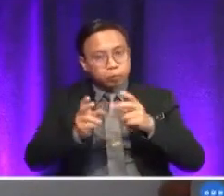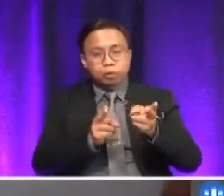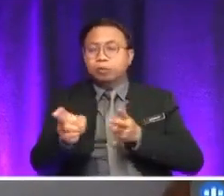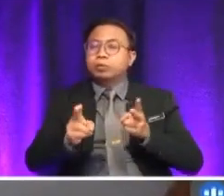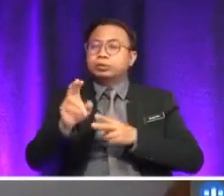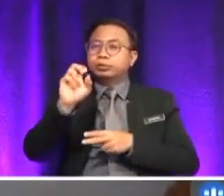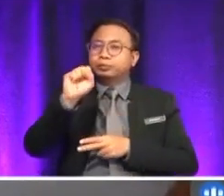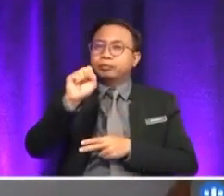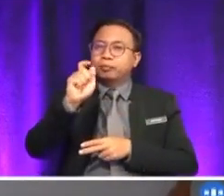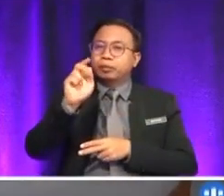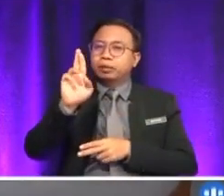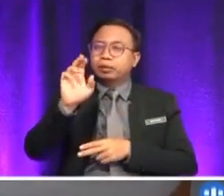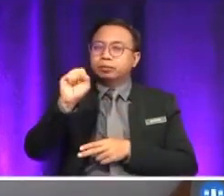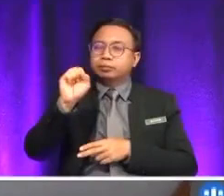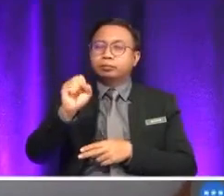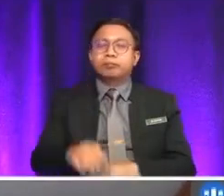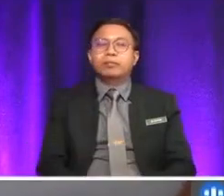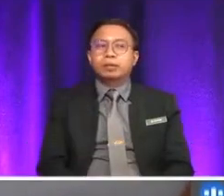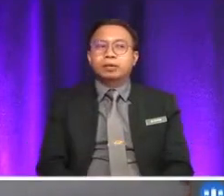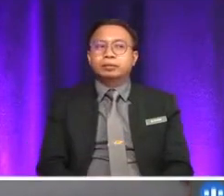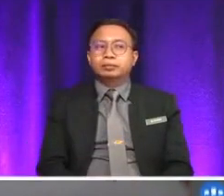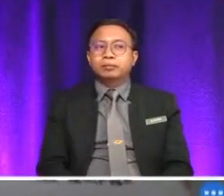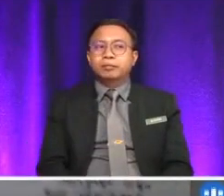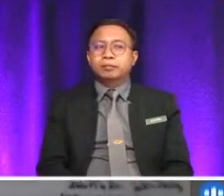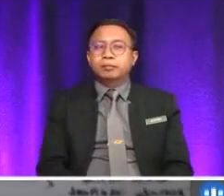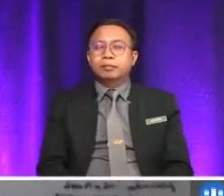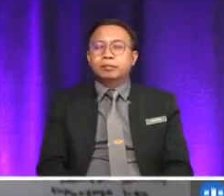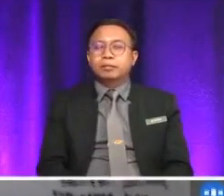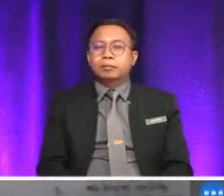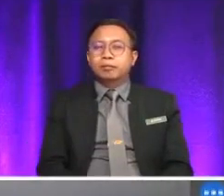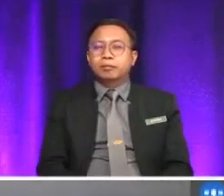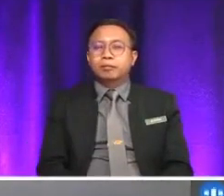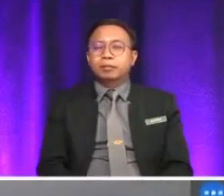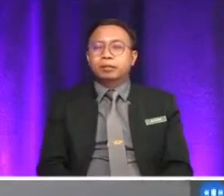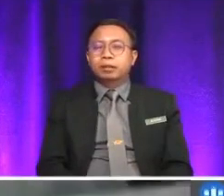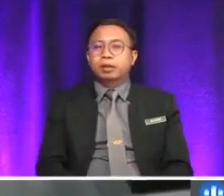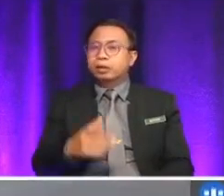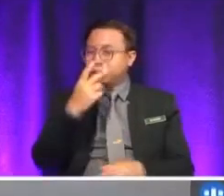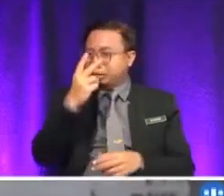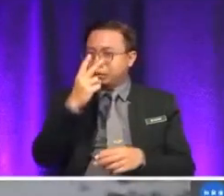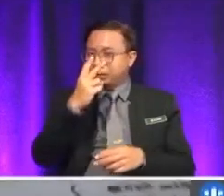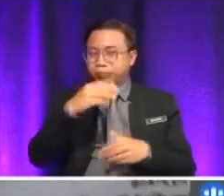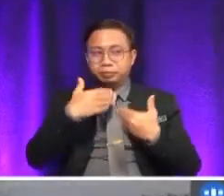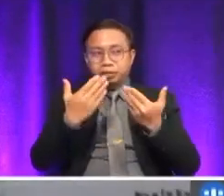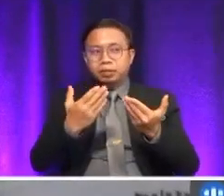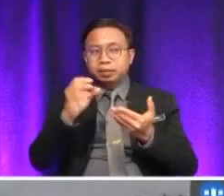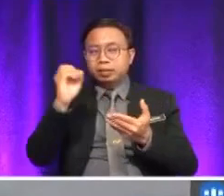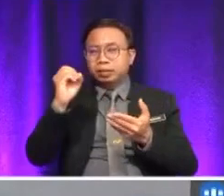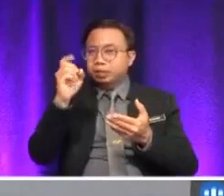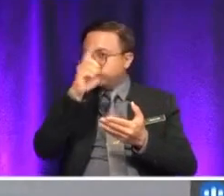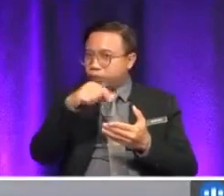stres. Cikgu, saya stres dengan Fidaus sebab mana bulat dia, cikgu? Saya stres dengan Fidaus sebab dia tak ada buat